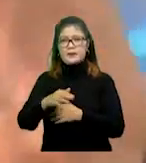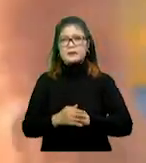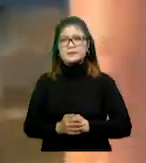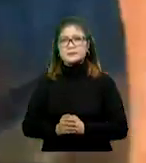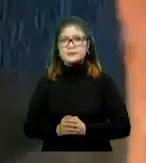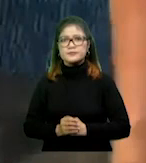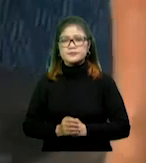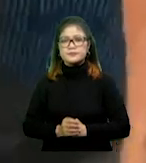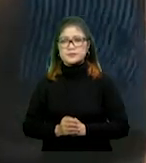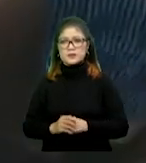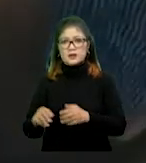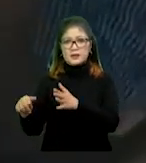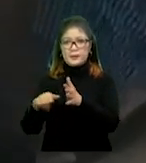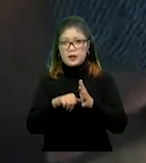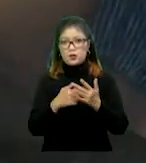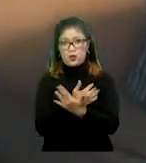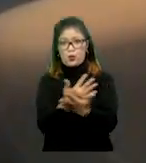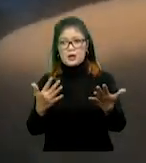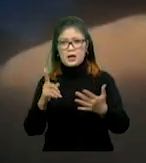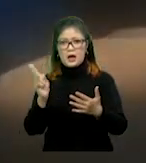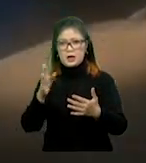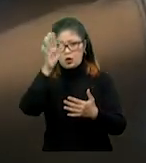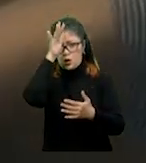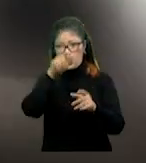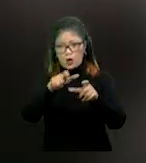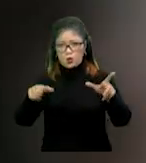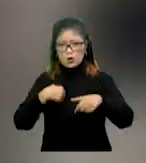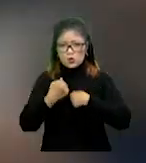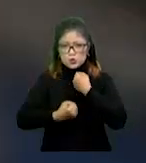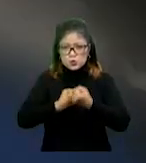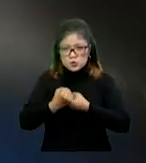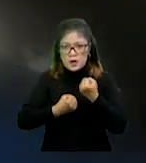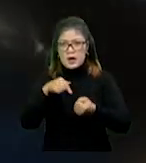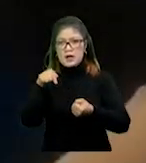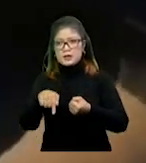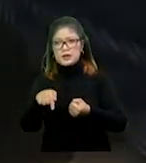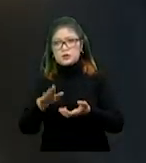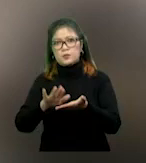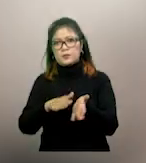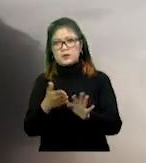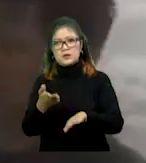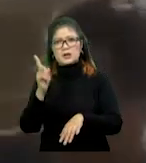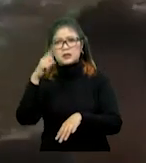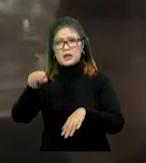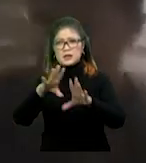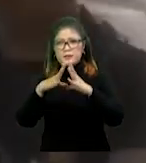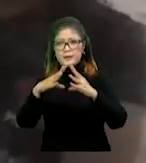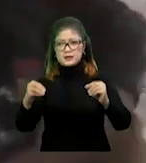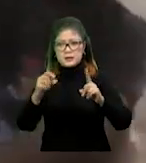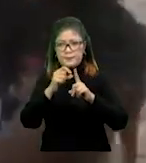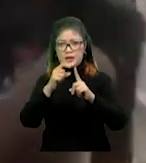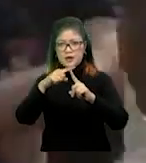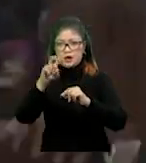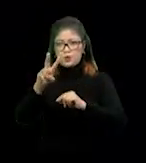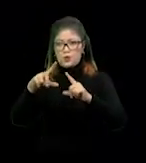Hai setelah dibantu warga petugas berupaya mengevakuasi Jenazah korban tewas pekerja PT dua putra amanah korban tewas Setelah kapal yang ditumpangi